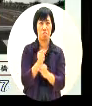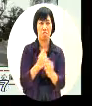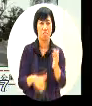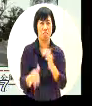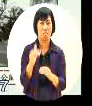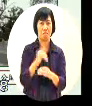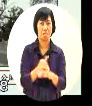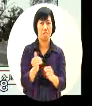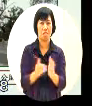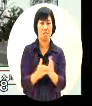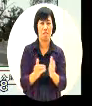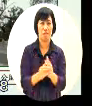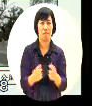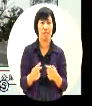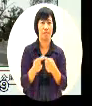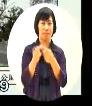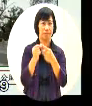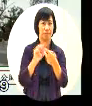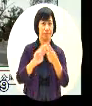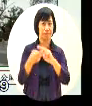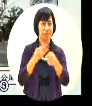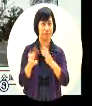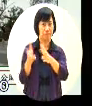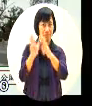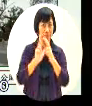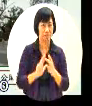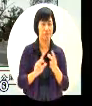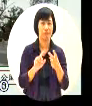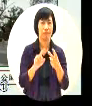是剑桥，啊，搁有一个公园桥，